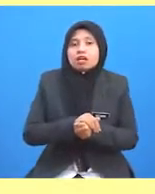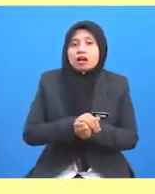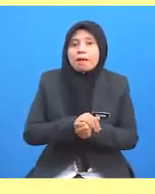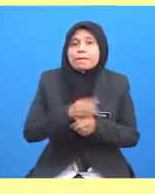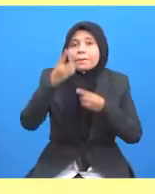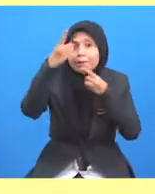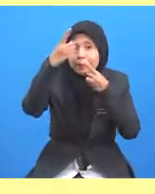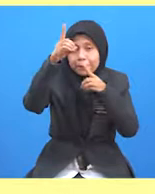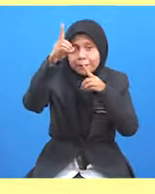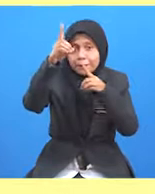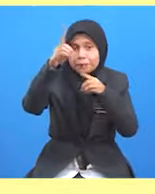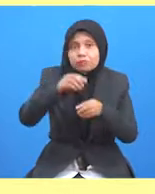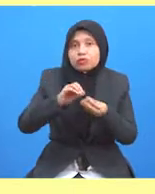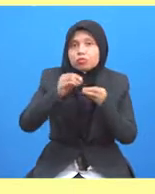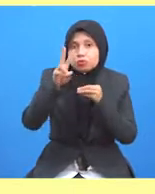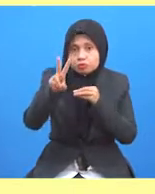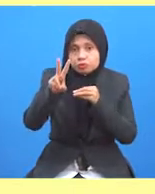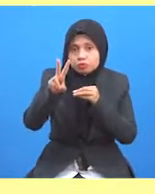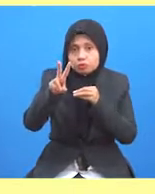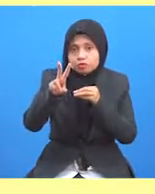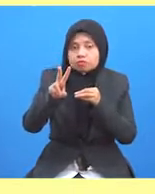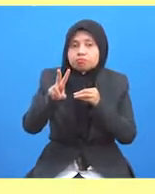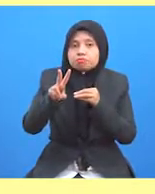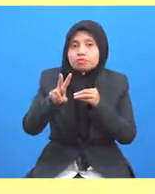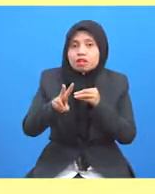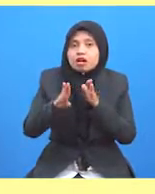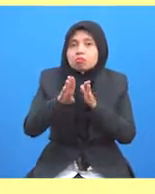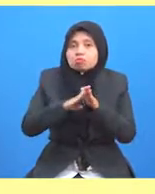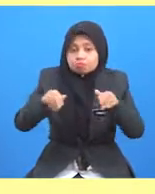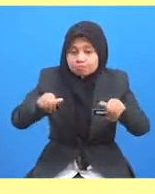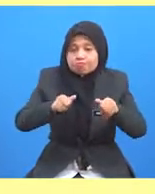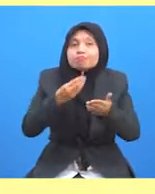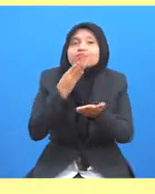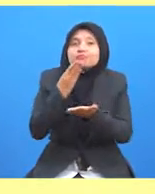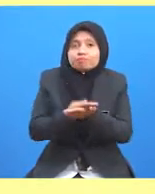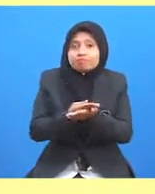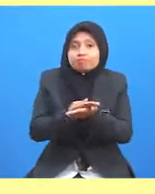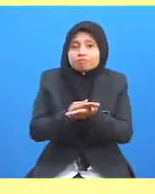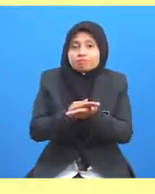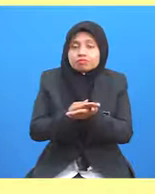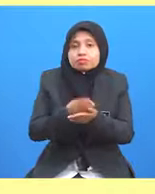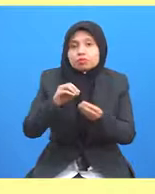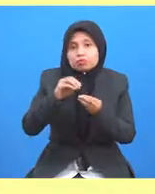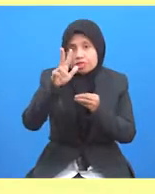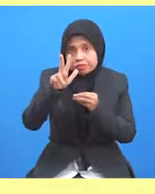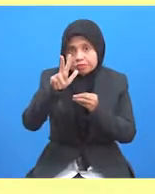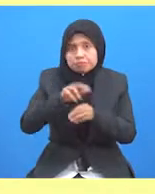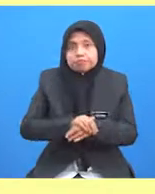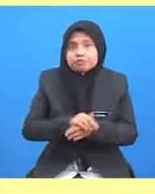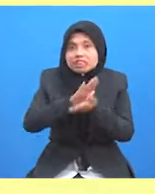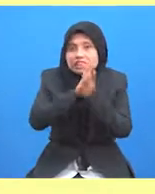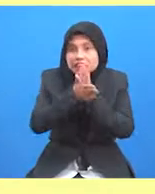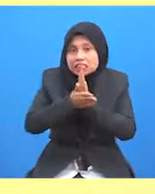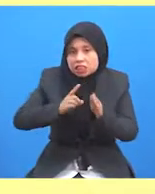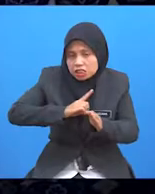tuntutan beramal soleh. Ketiga, tuntutan menjadikan Islam sebagai cara